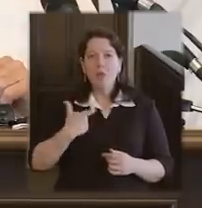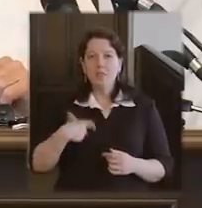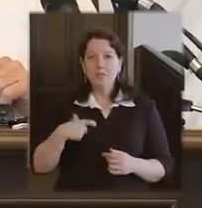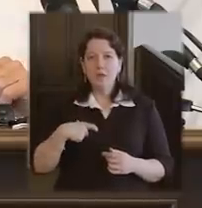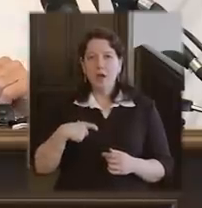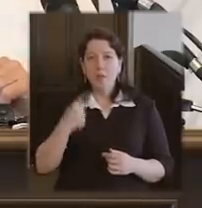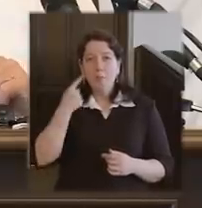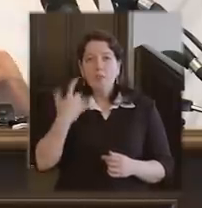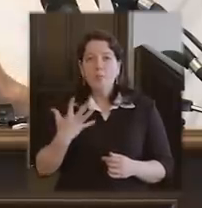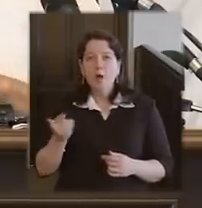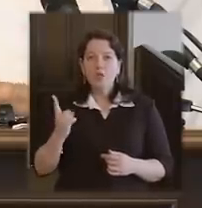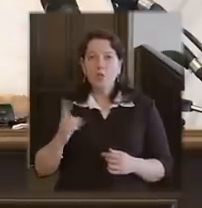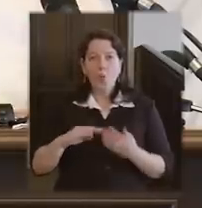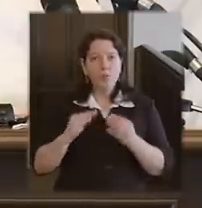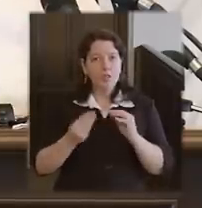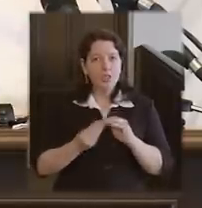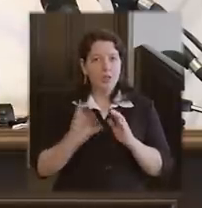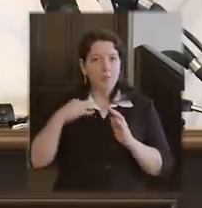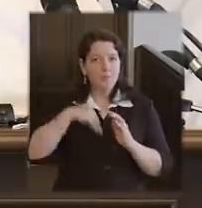причина?